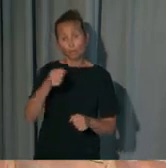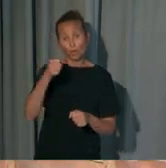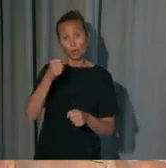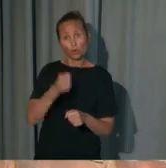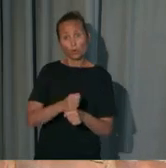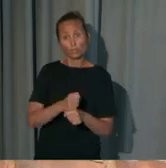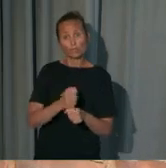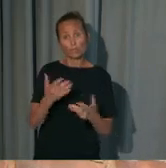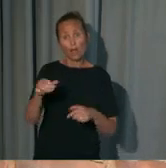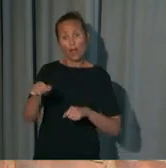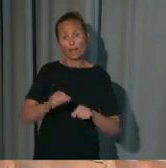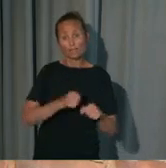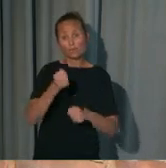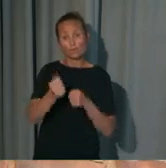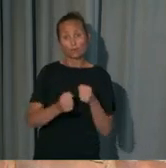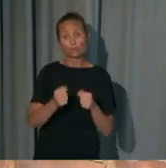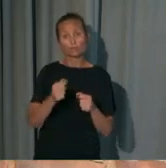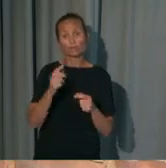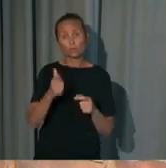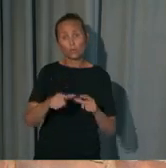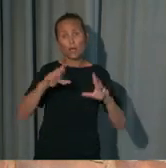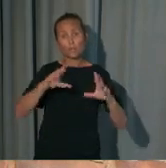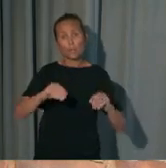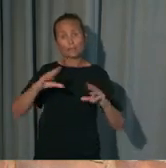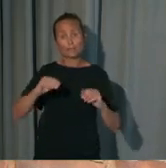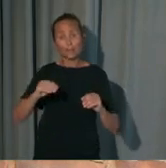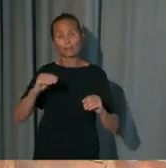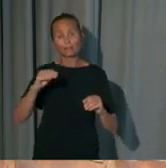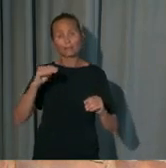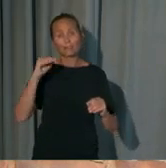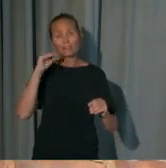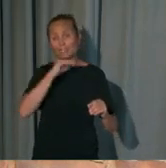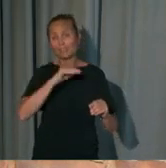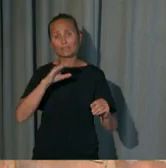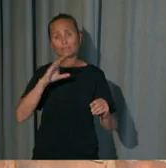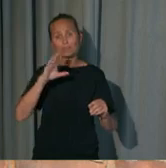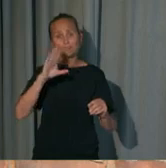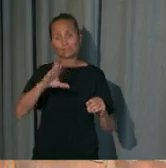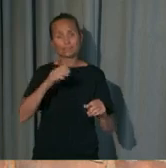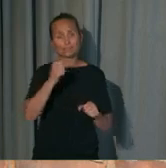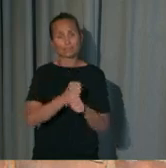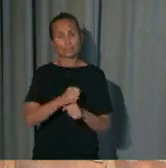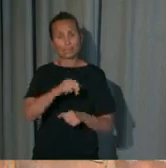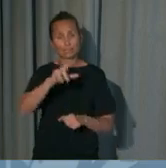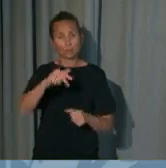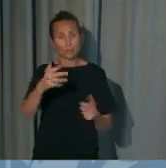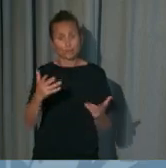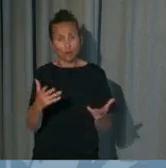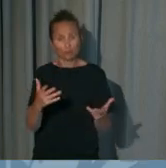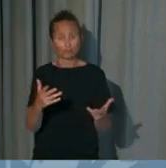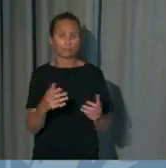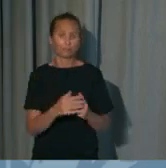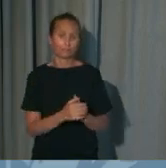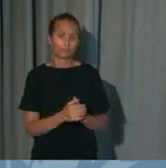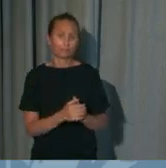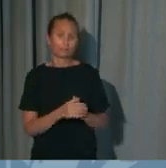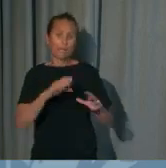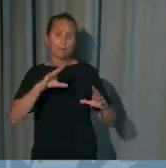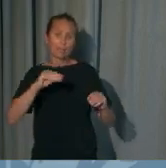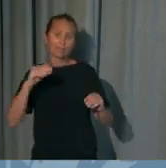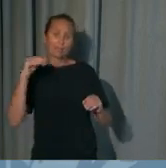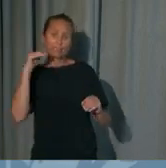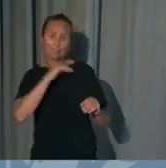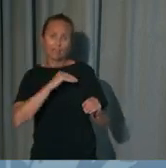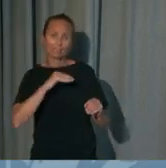konkretisere hva regjeringen vil gjøre for å bedre eventuelt bedre skjeve menneskers sikkerhet i Norge? Altså, å bedre